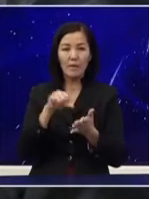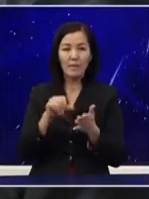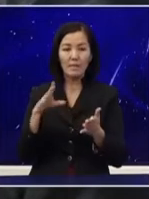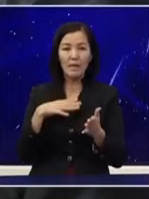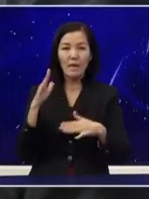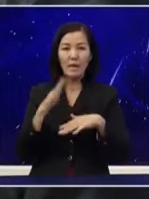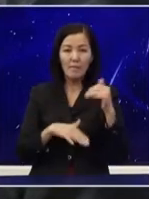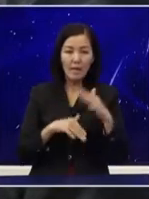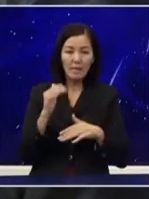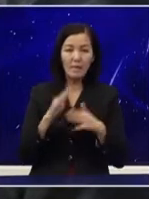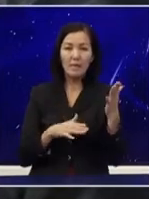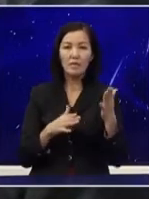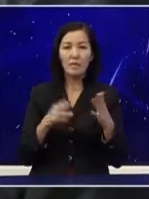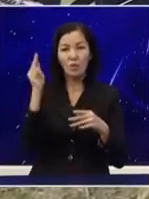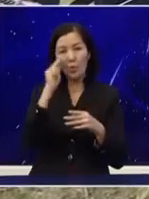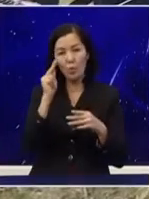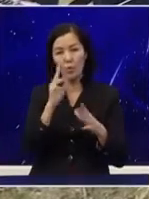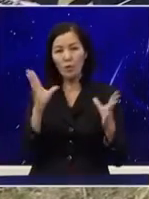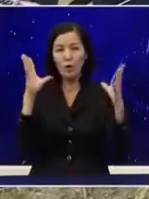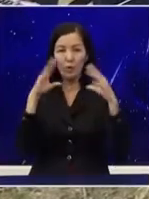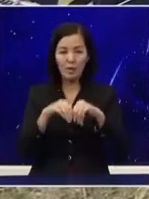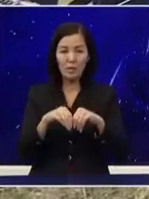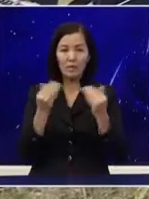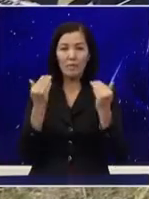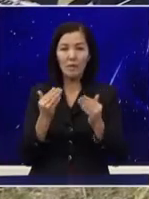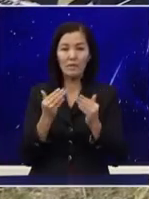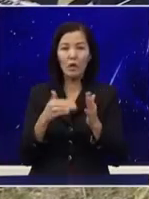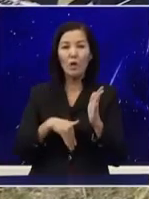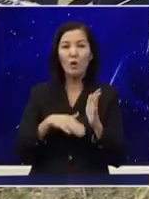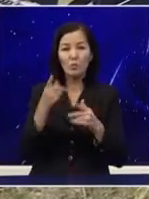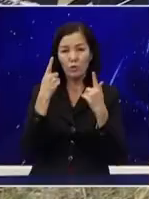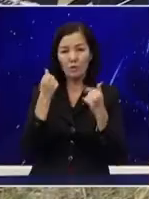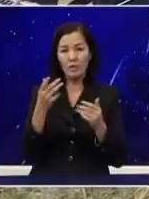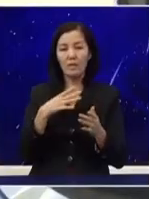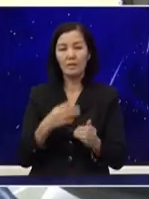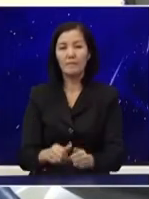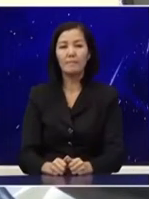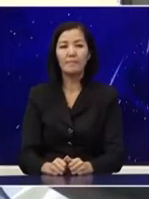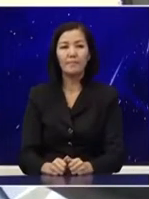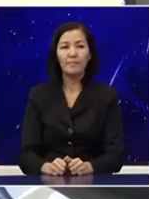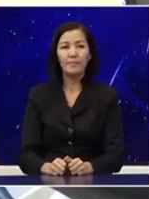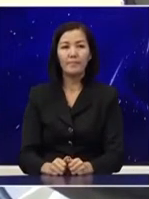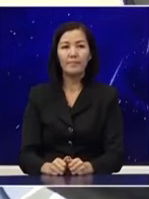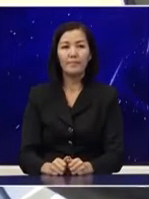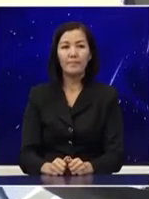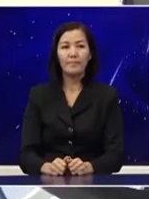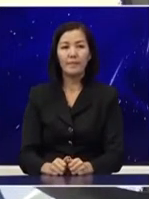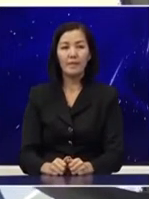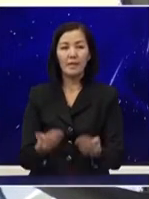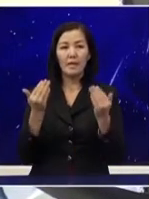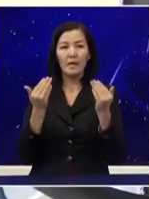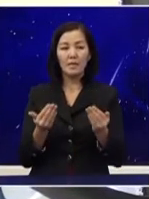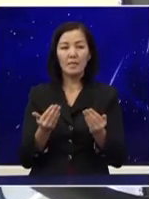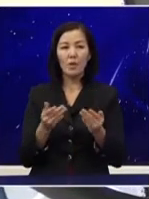тәжірибеде ұштастыруда. Өндірістік оқудың аға шебері қазір шәкірттерді шыңдап жүрмін дейді. Міне біздің Райымбек ауданына қазіргі